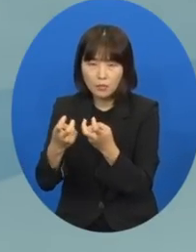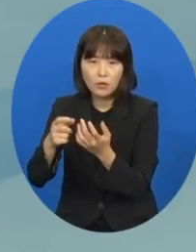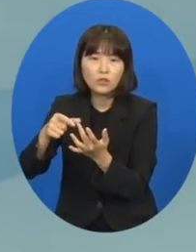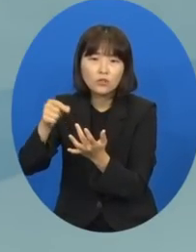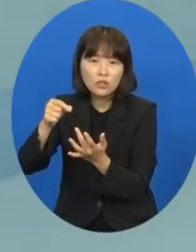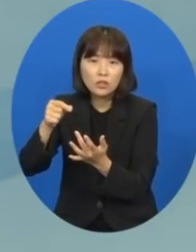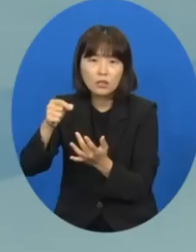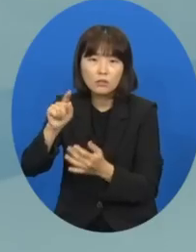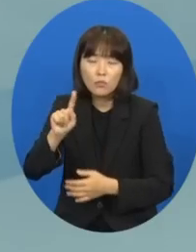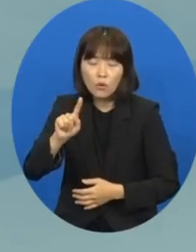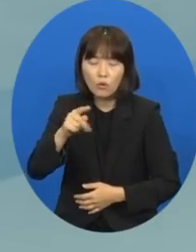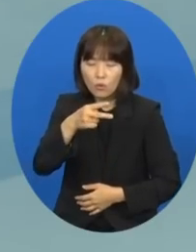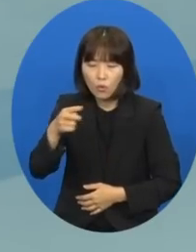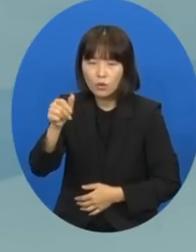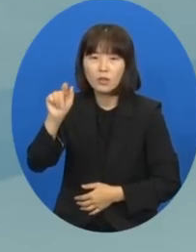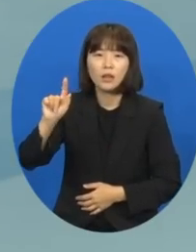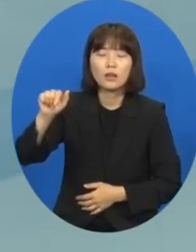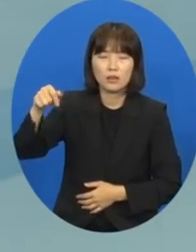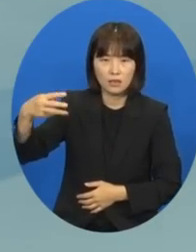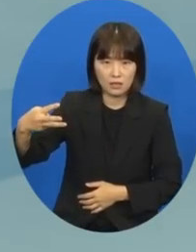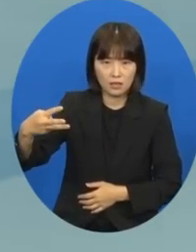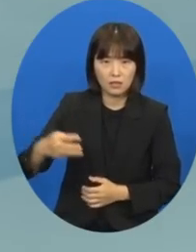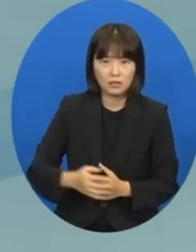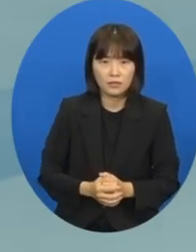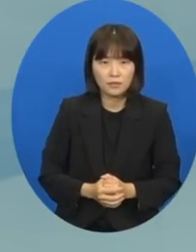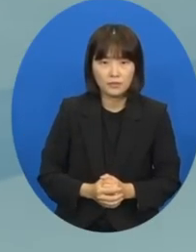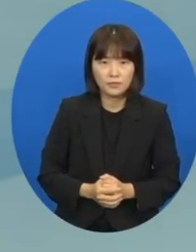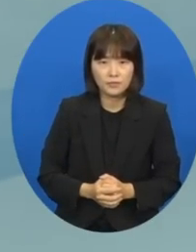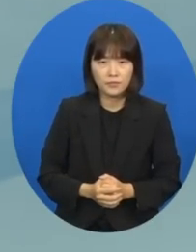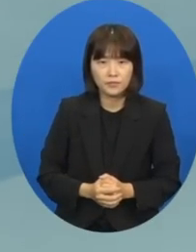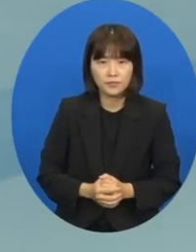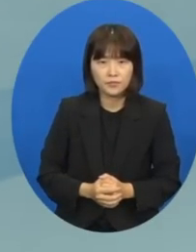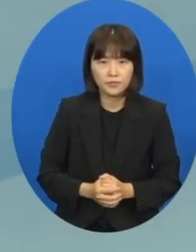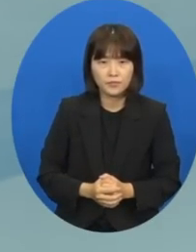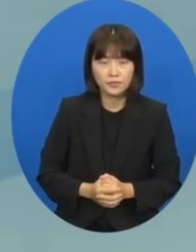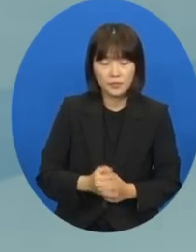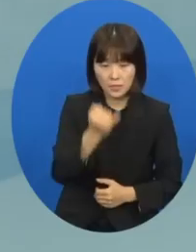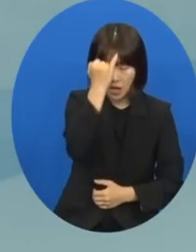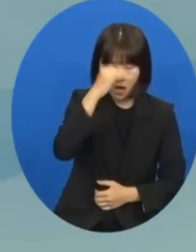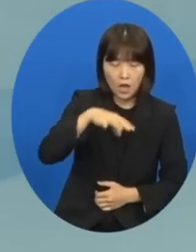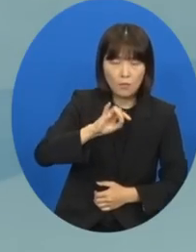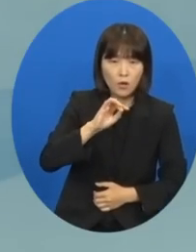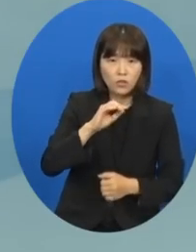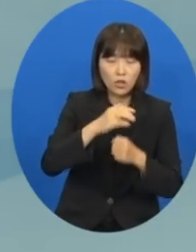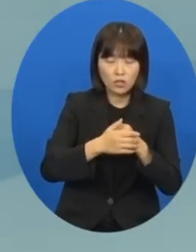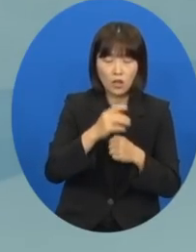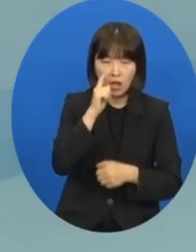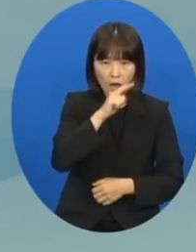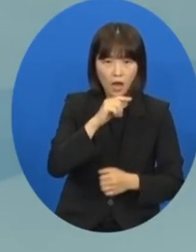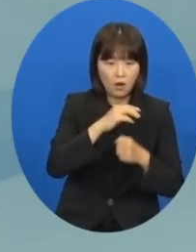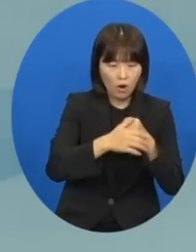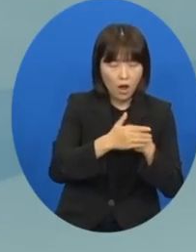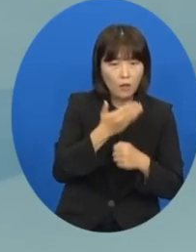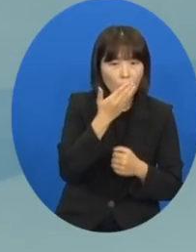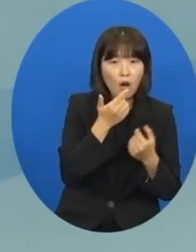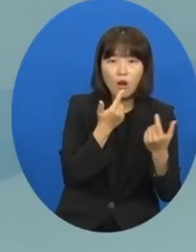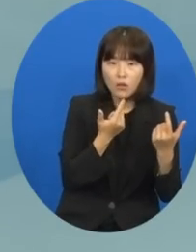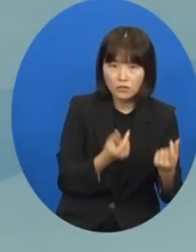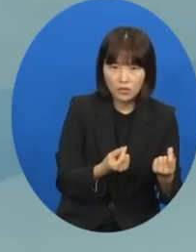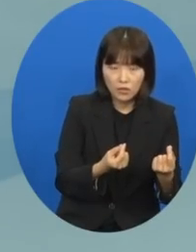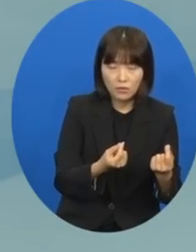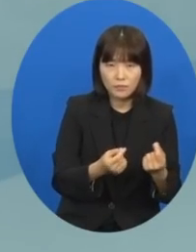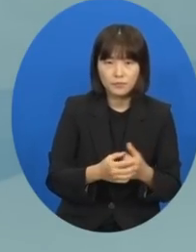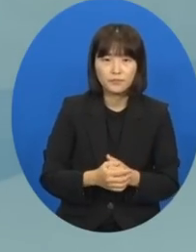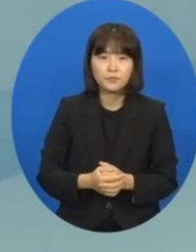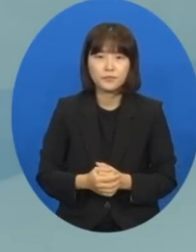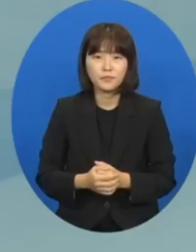하갈입니다. 근데 너무나 흥미롭게도 하와가 먼저 선악과를 먹었듯이 이번에도 사례가 먼저 제안을